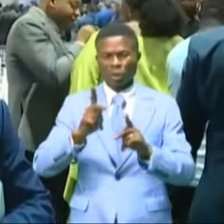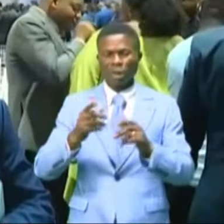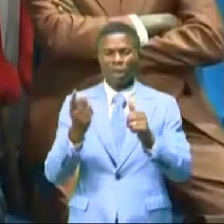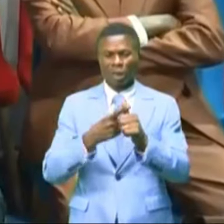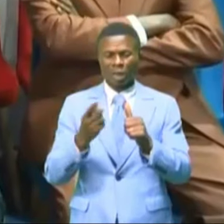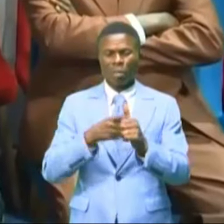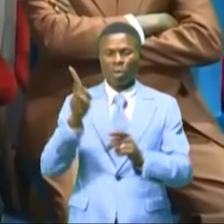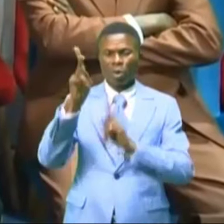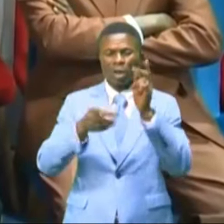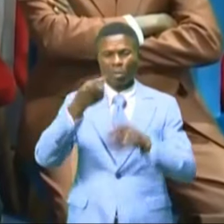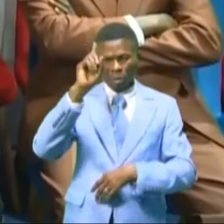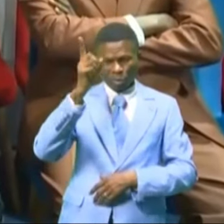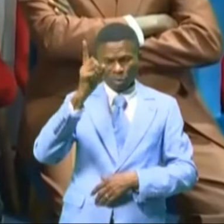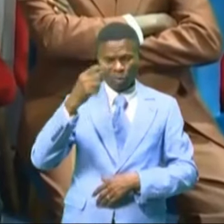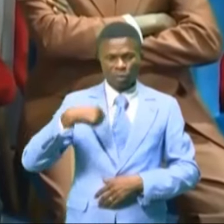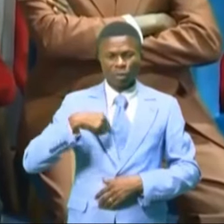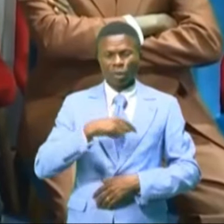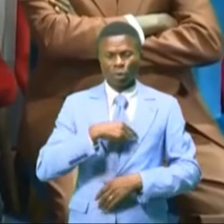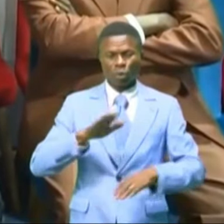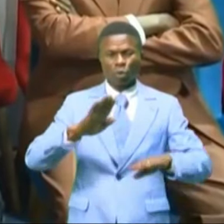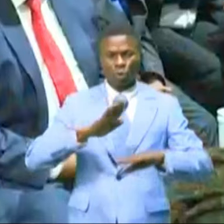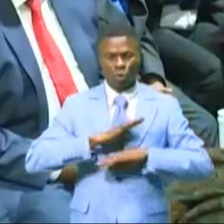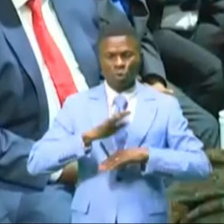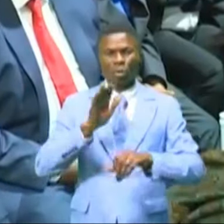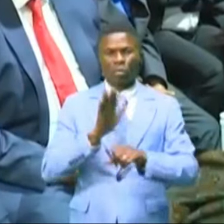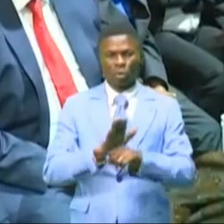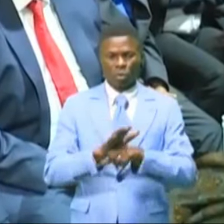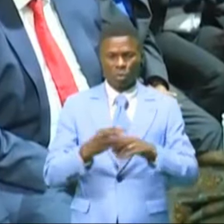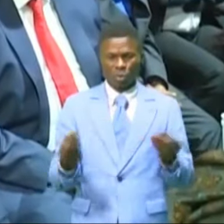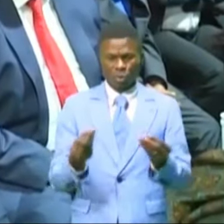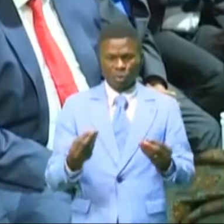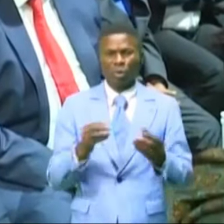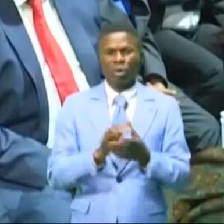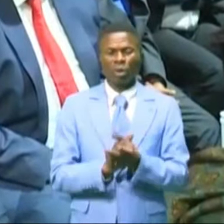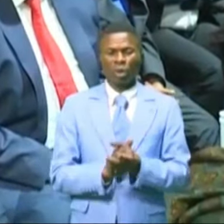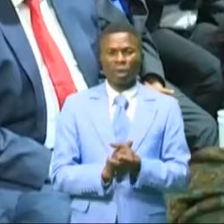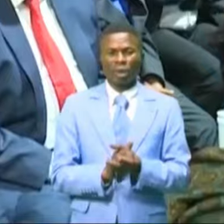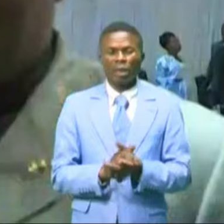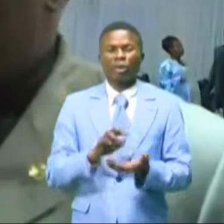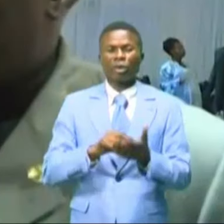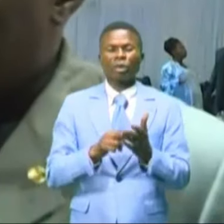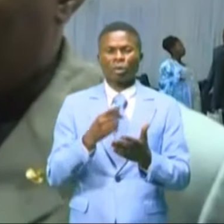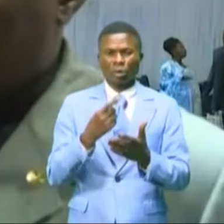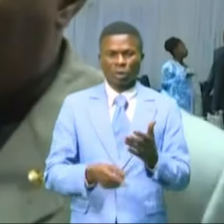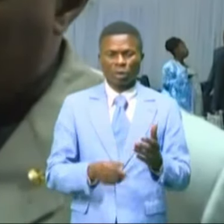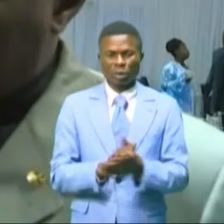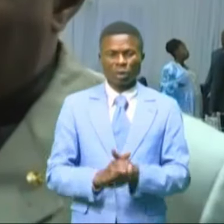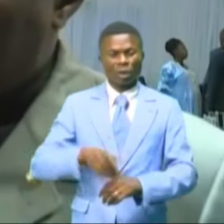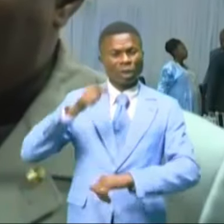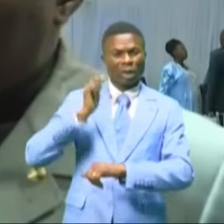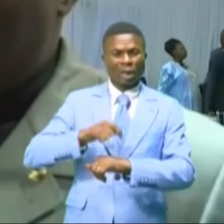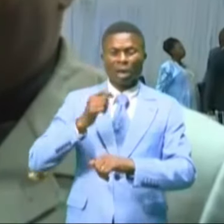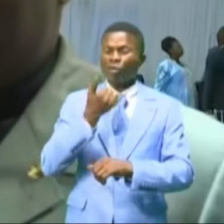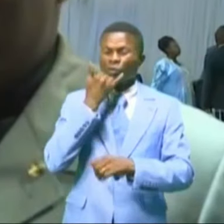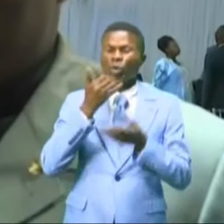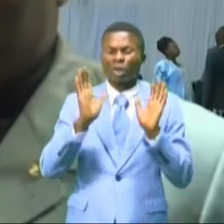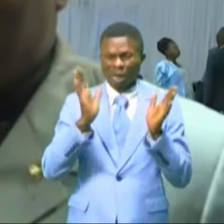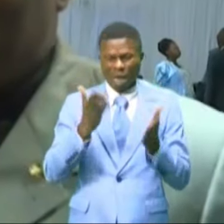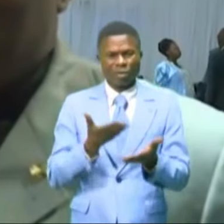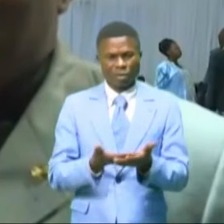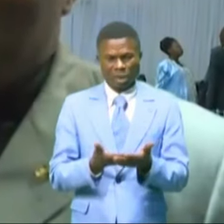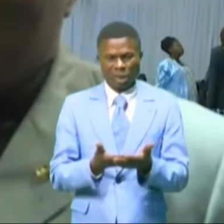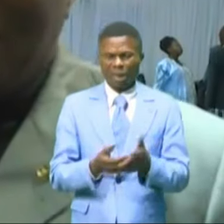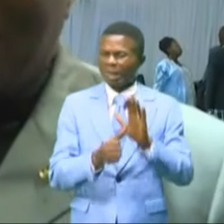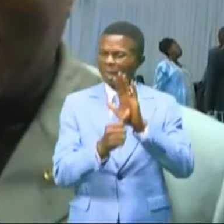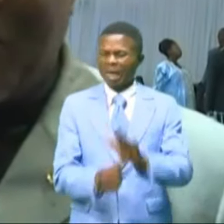d'abord. On est totalement satisfait parce que c'était l'injustice était flagrante. Quand même.